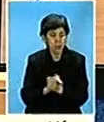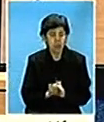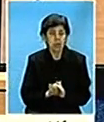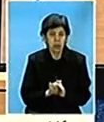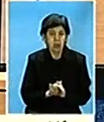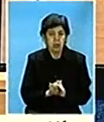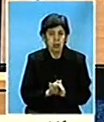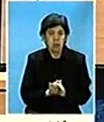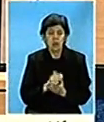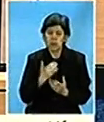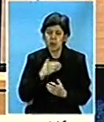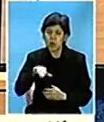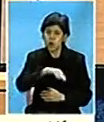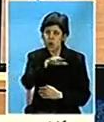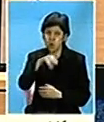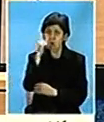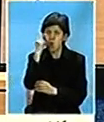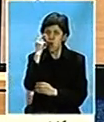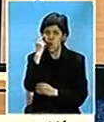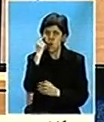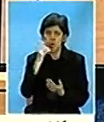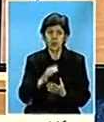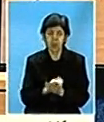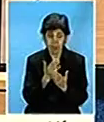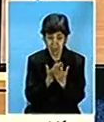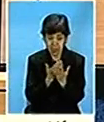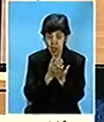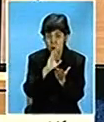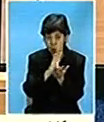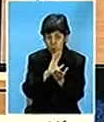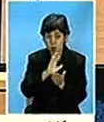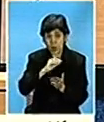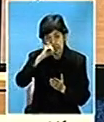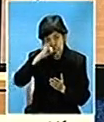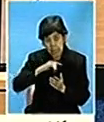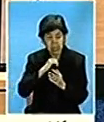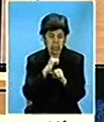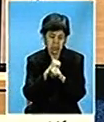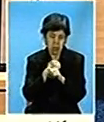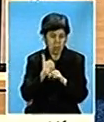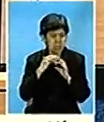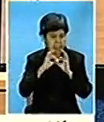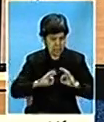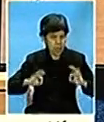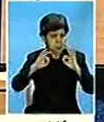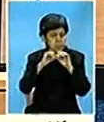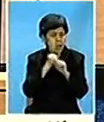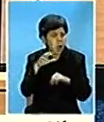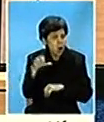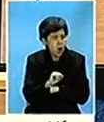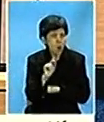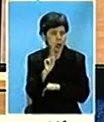กันก็เป็นที่ทราบกันดีอยู่เช่นกันว่างบประมาณของแผ่นดินมีที่มาที่สำคัญอยู่2ส่วน